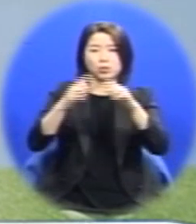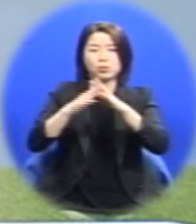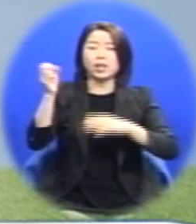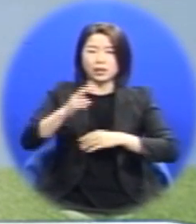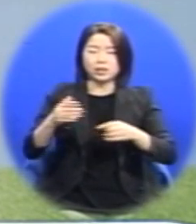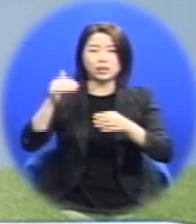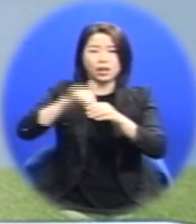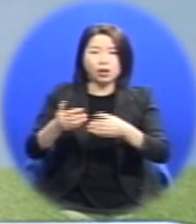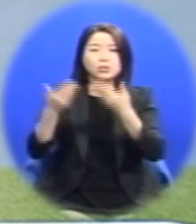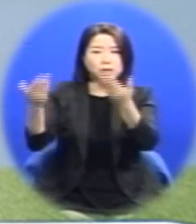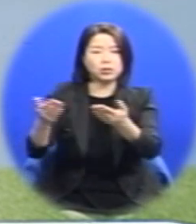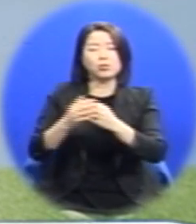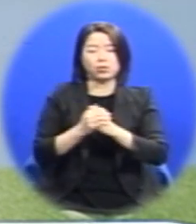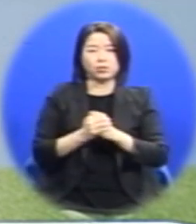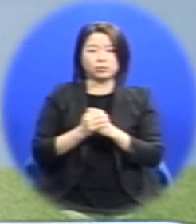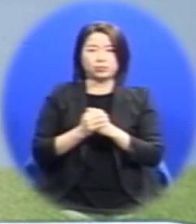헌금하고